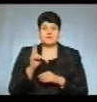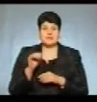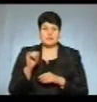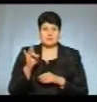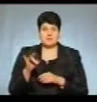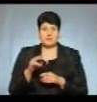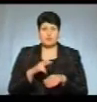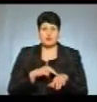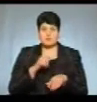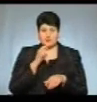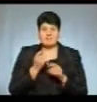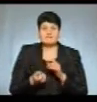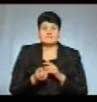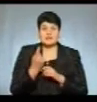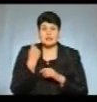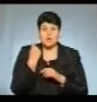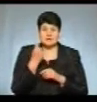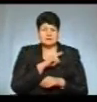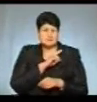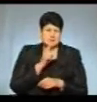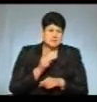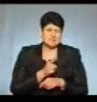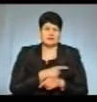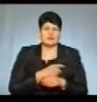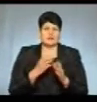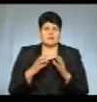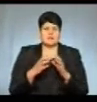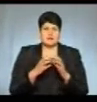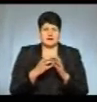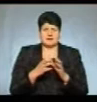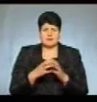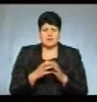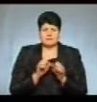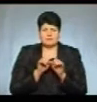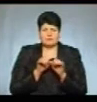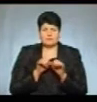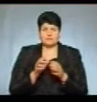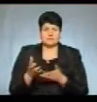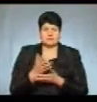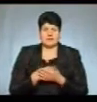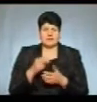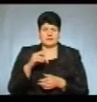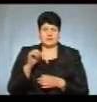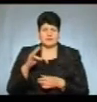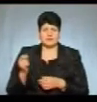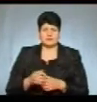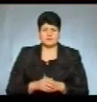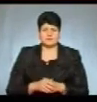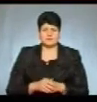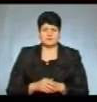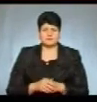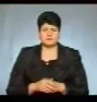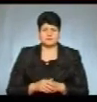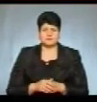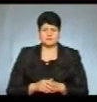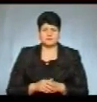року виявила один із потужних каналів поширення персональних даних у Даркнеті. Я пропоную переглянути у сюжеті.